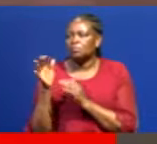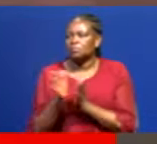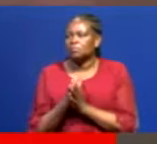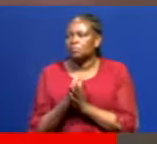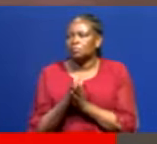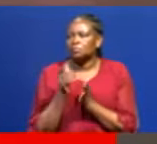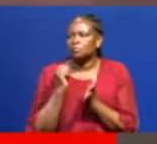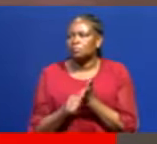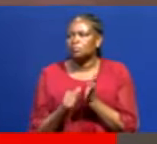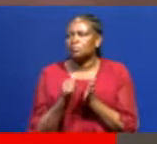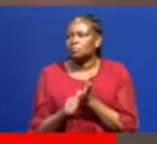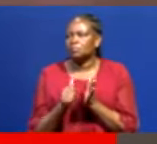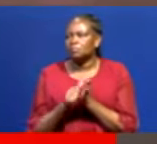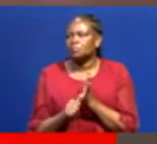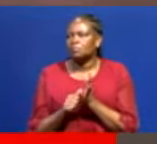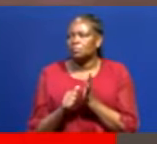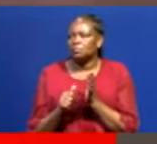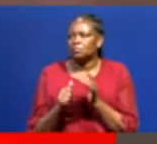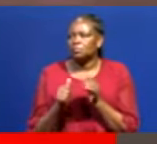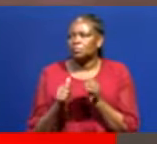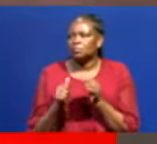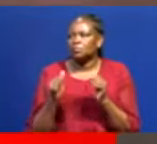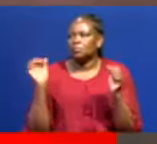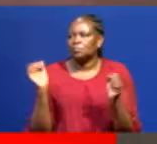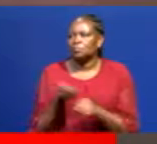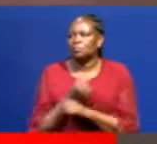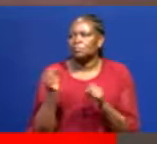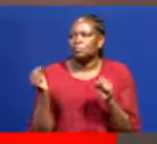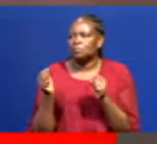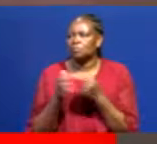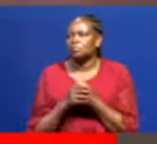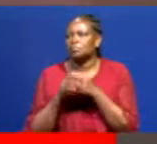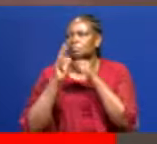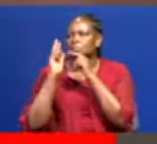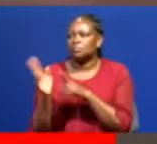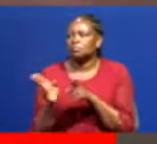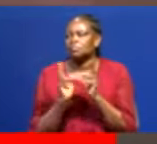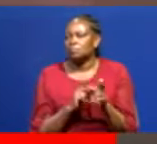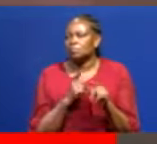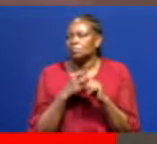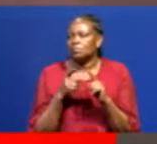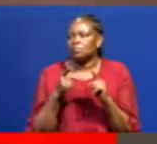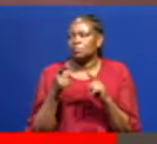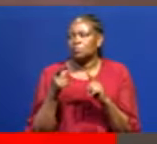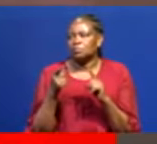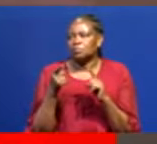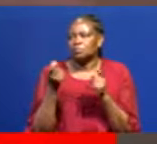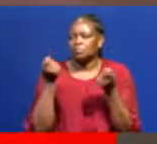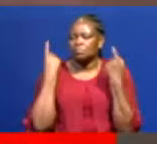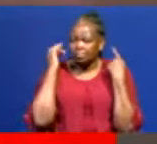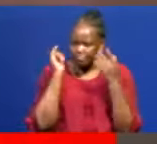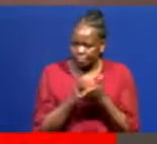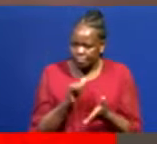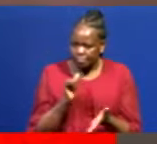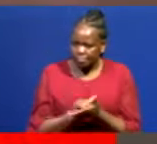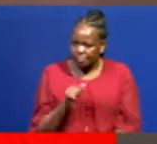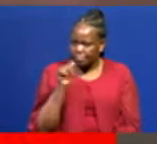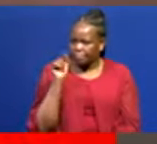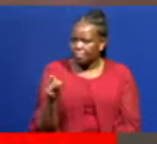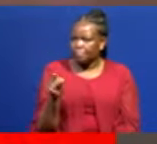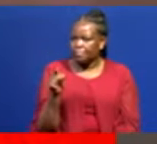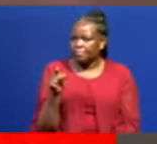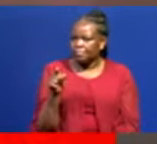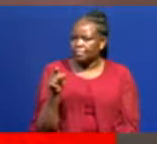mahindi, ndio kutolea samaki na mahindi. Haiwezekani kwa kawaida. Lakini tumegundua ya kwamba hiyo, you